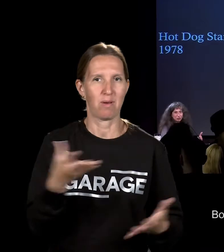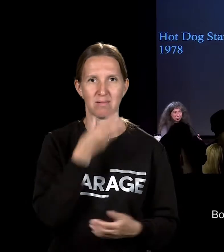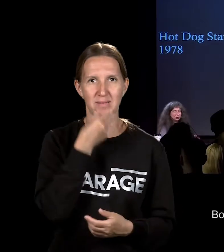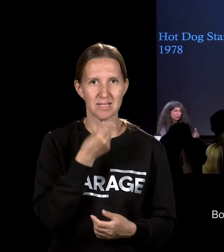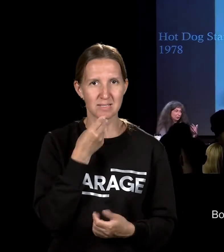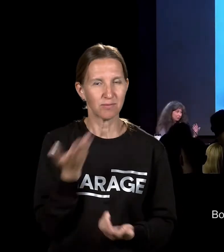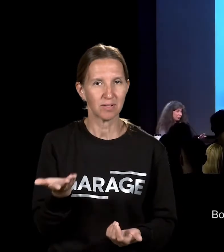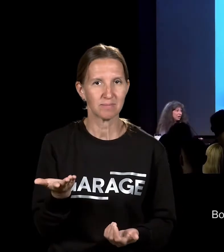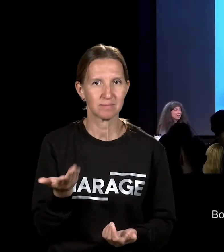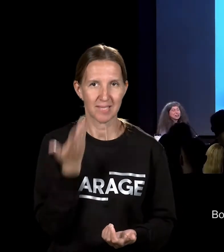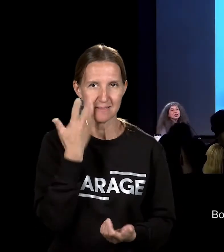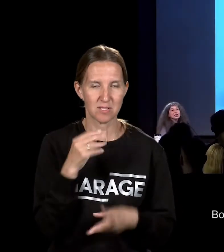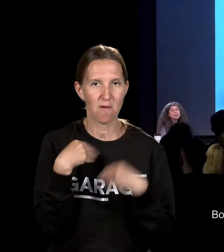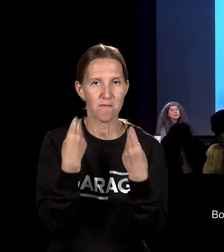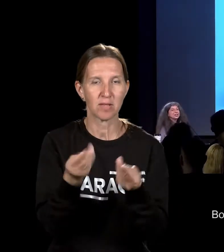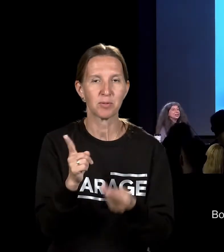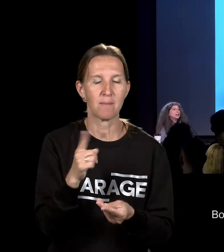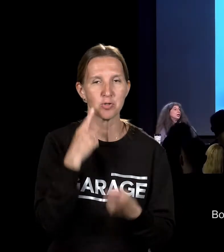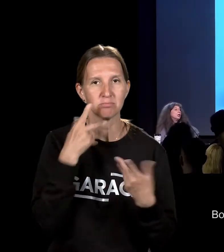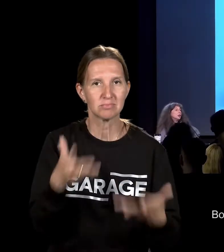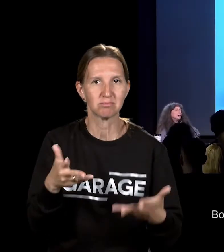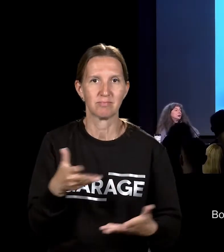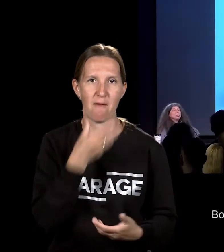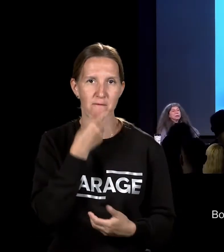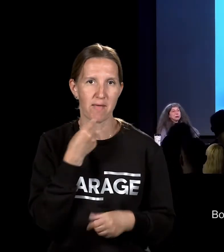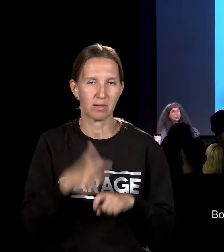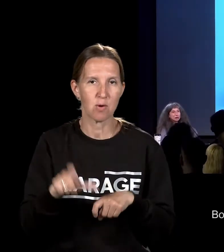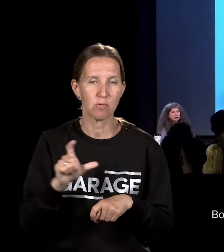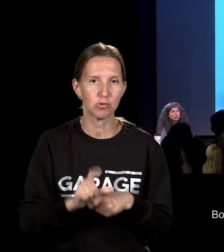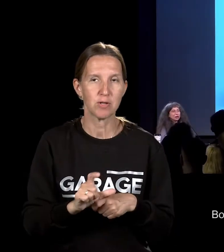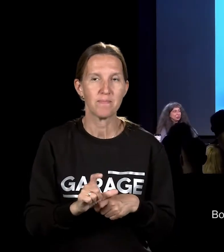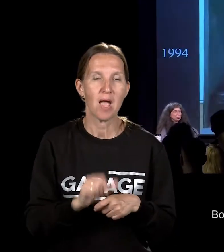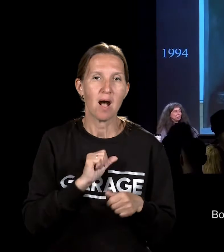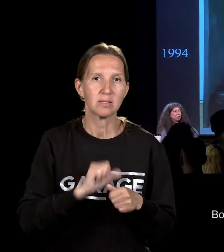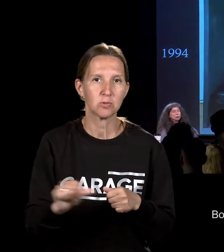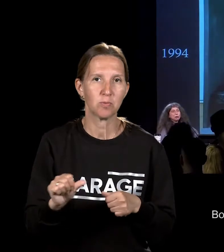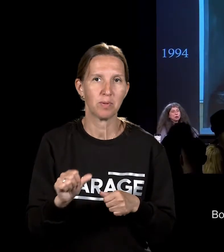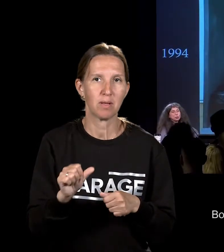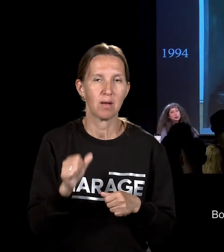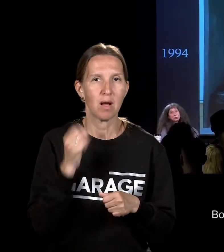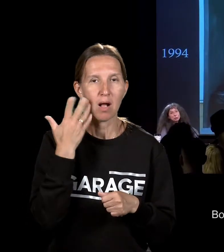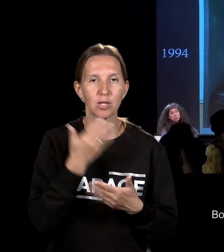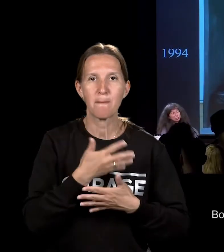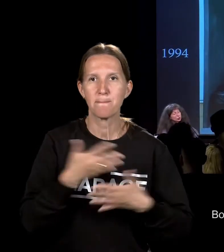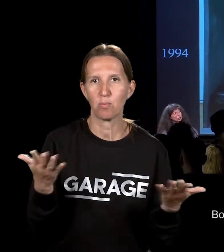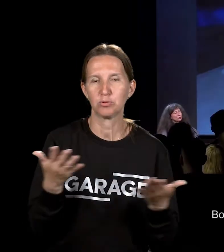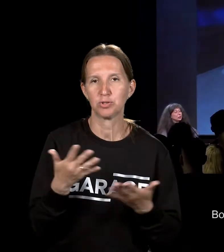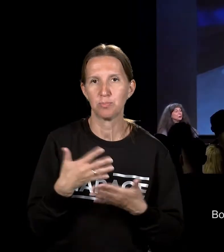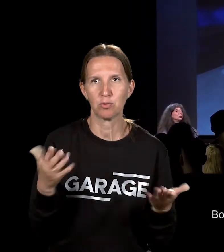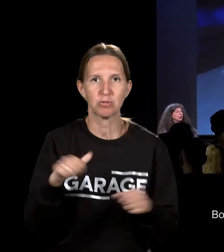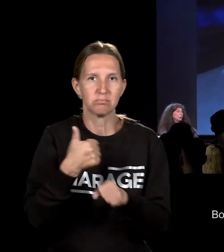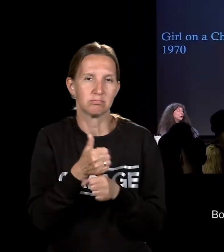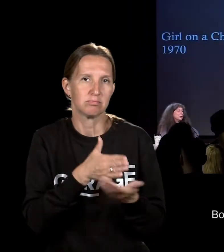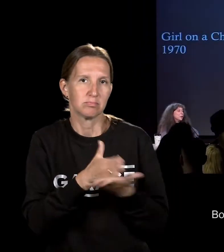конечно, для такой вот красоты и эффектности, особенно когда это становится всё большим и большим мейнстримом, тоже